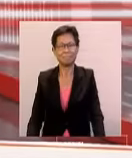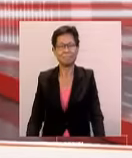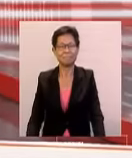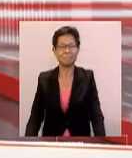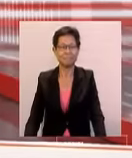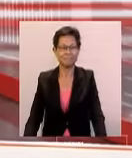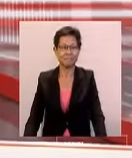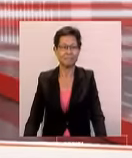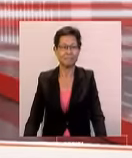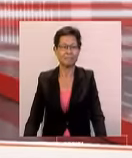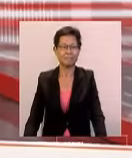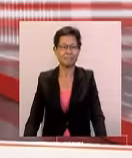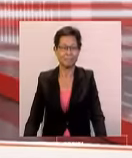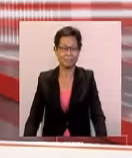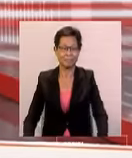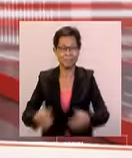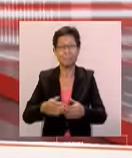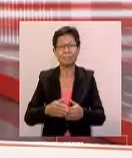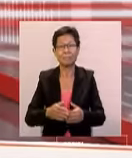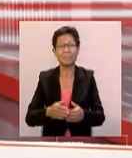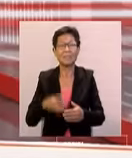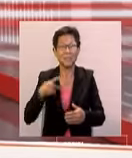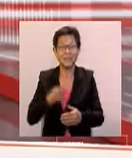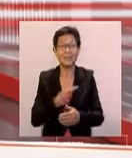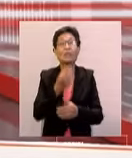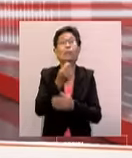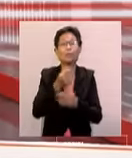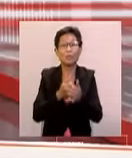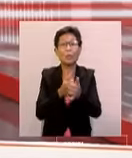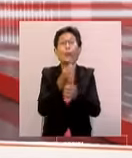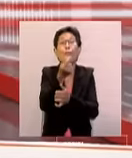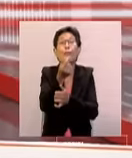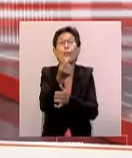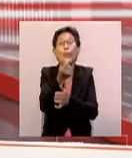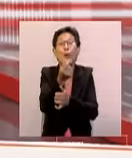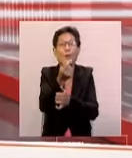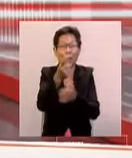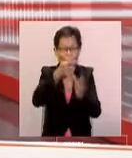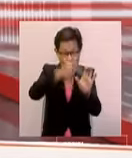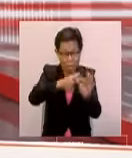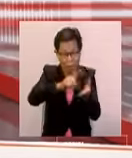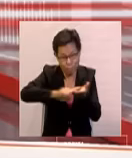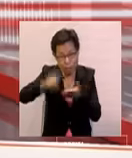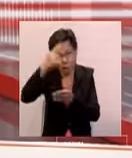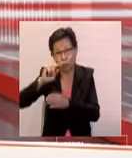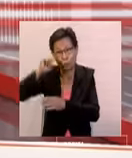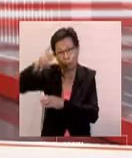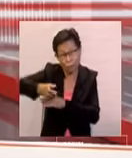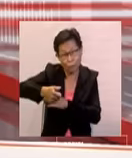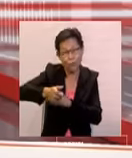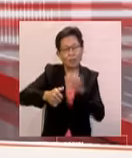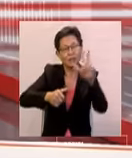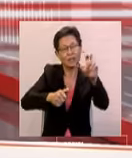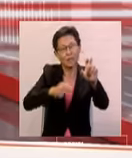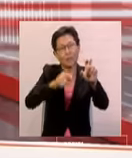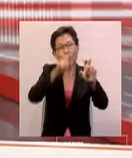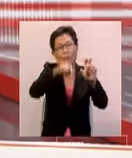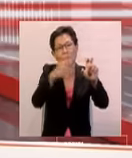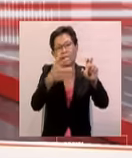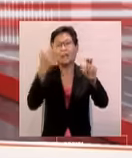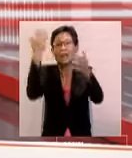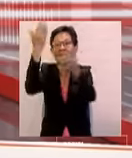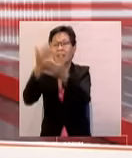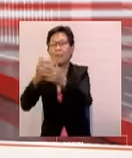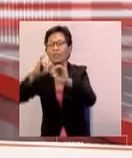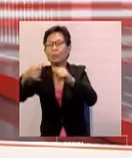Baik, sebelum ke perkembangan berikutnya, kita ikuti harga minyak mingguan bagi tempoh esok 30 Mac hingga Jumaat